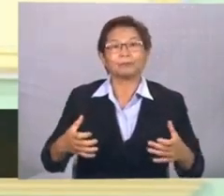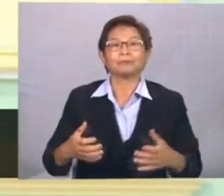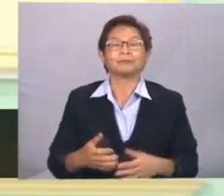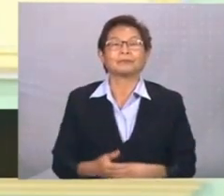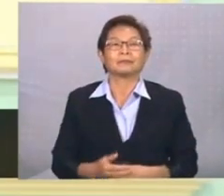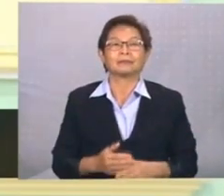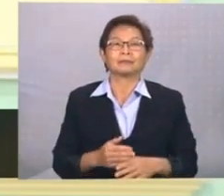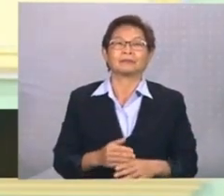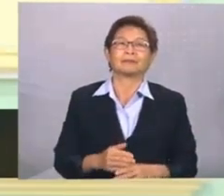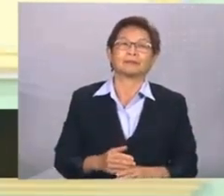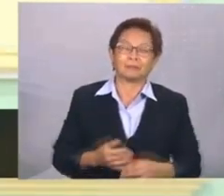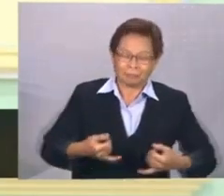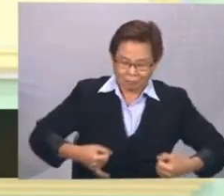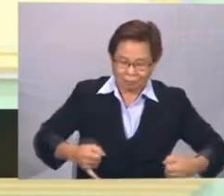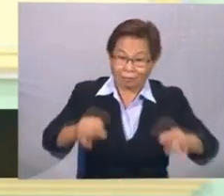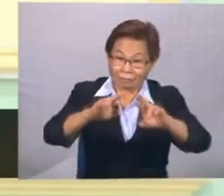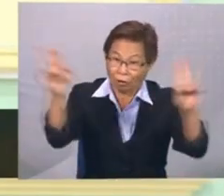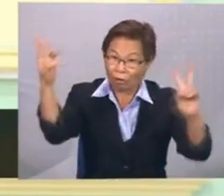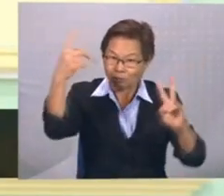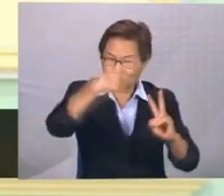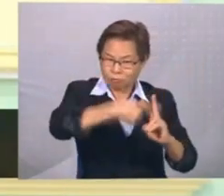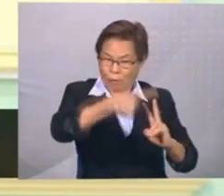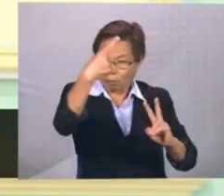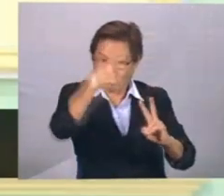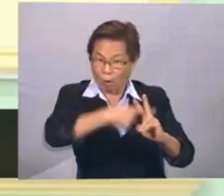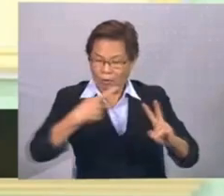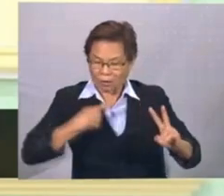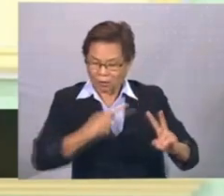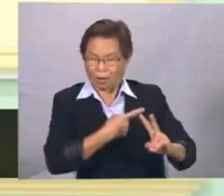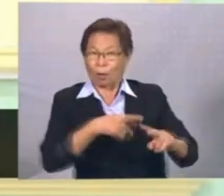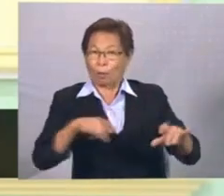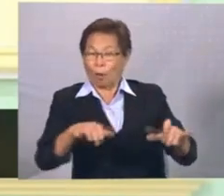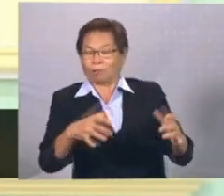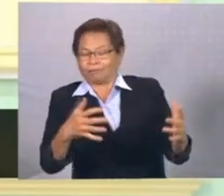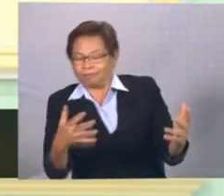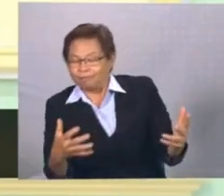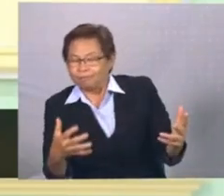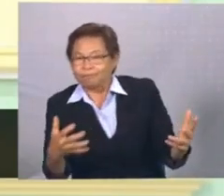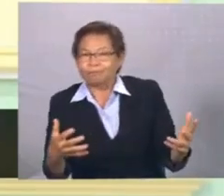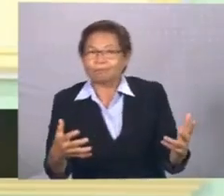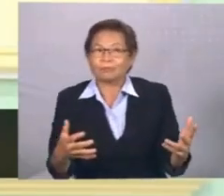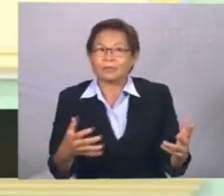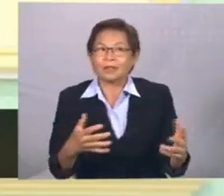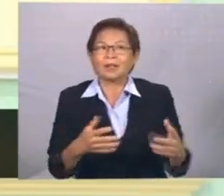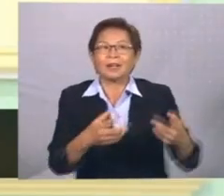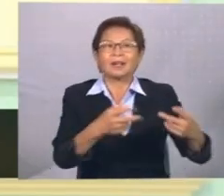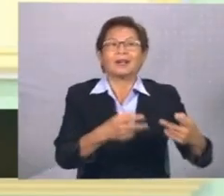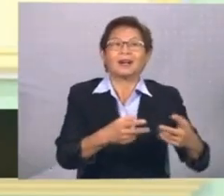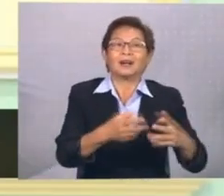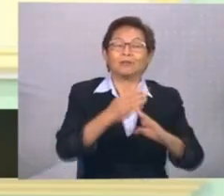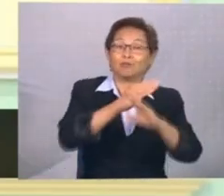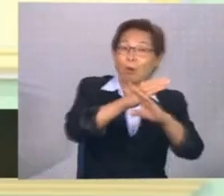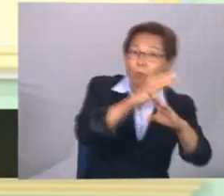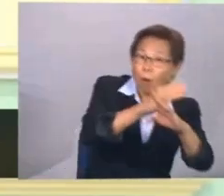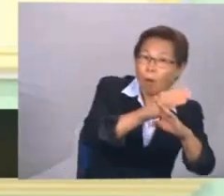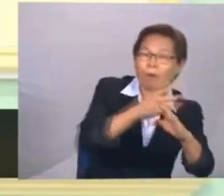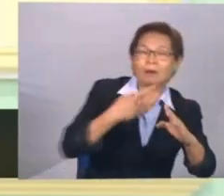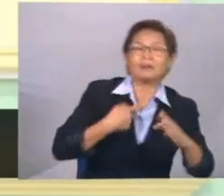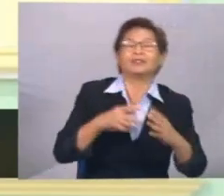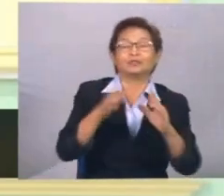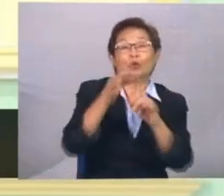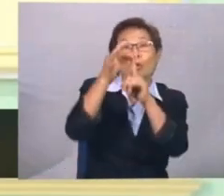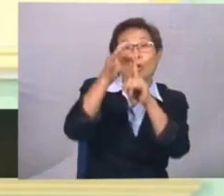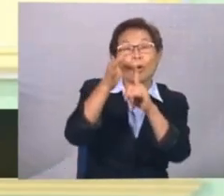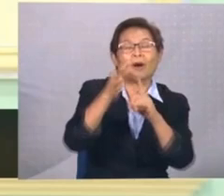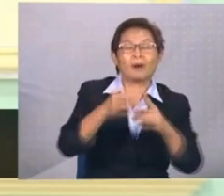Sekaten Sekaten yang akan kita laksanakan adalah yang namanya dari segi premis perniagaan spicy kita